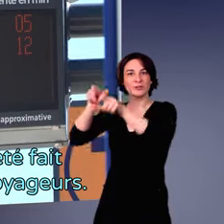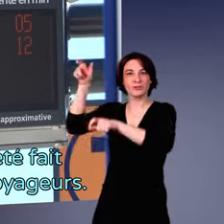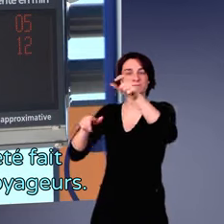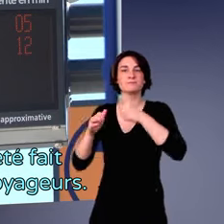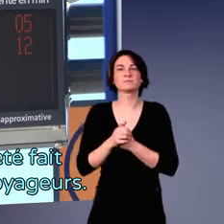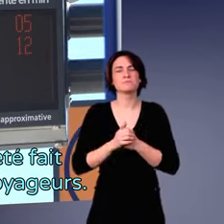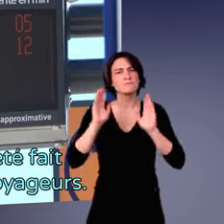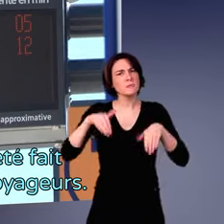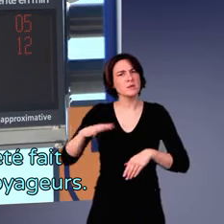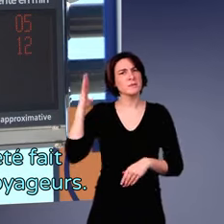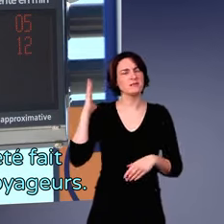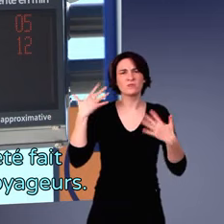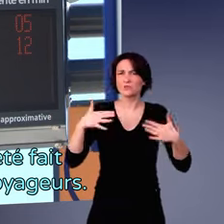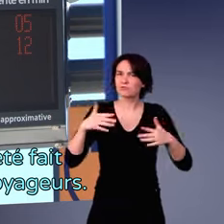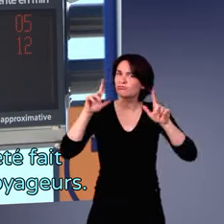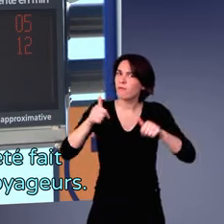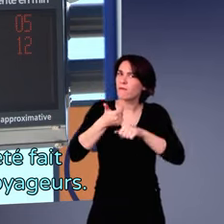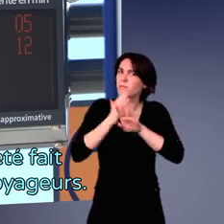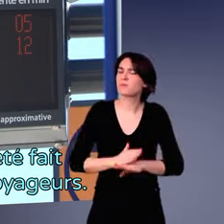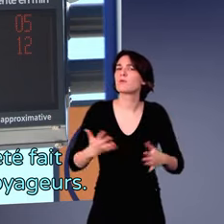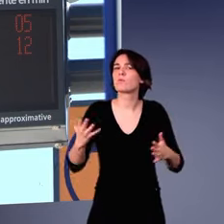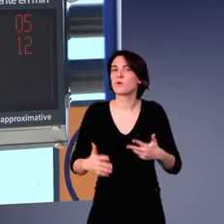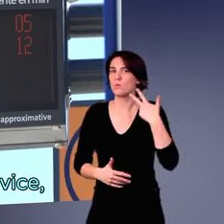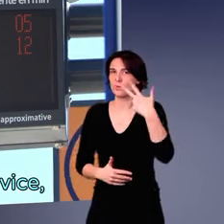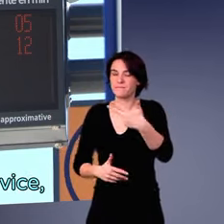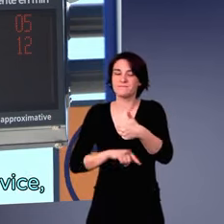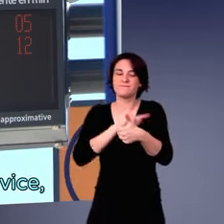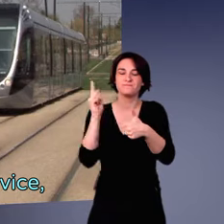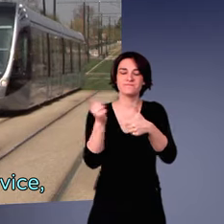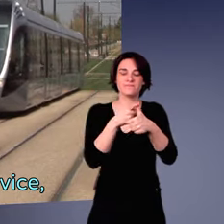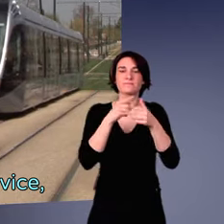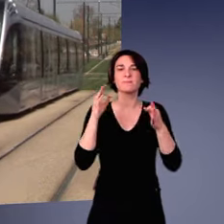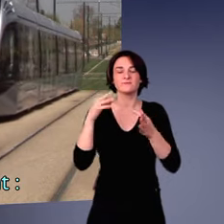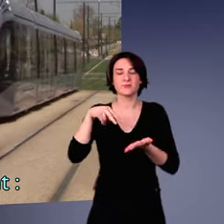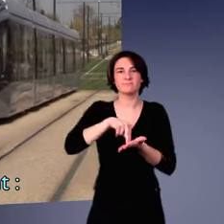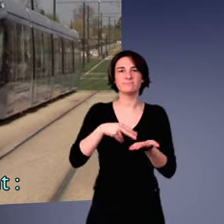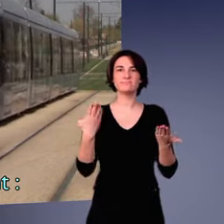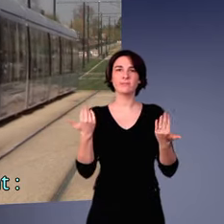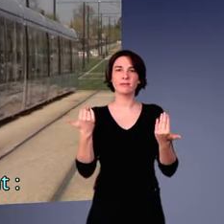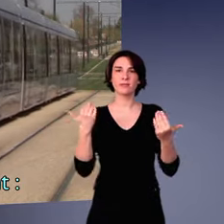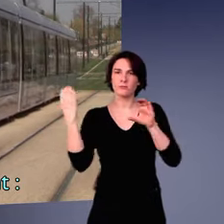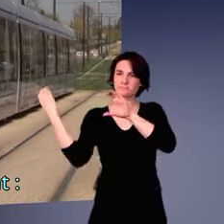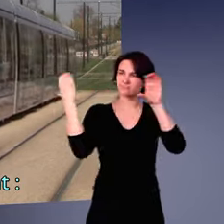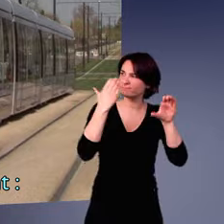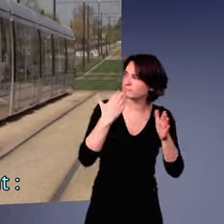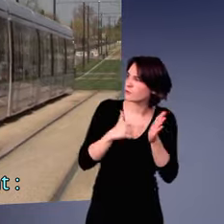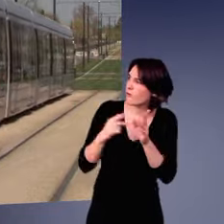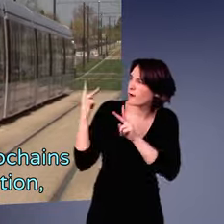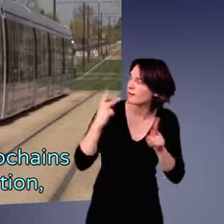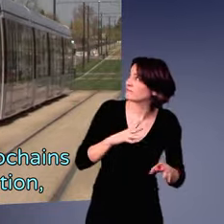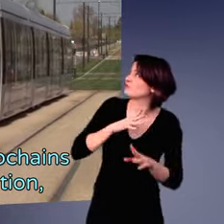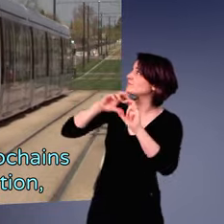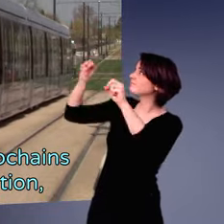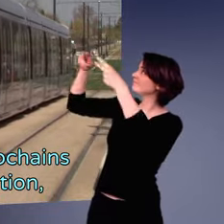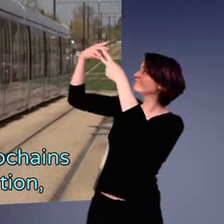un effort important a été fait en direction de l'information voyageur même si dès la mise en service un certain nombre d'équipements exist